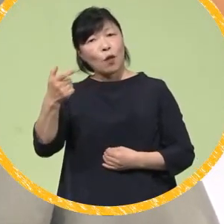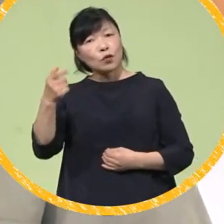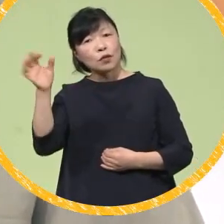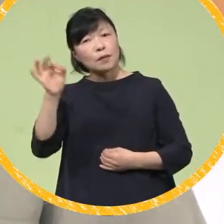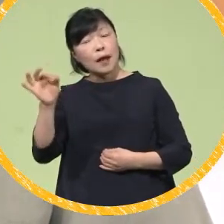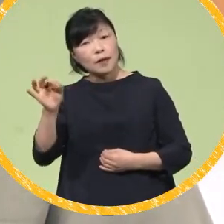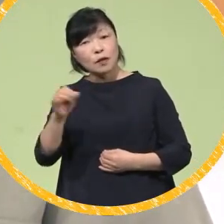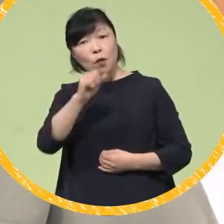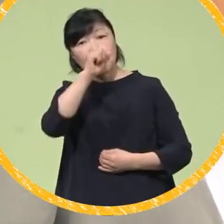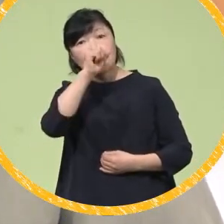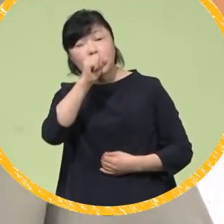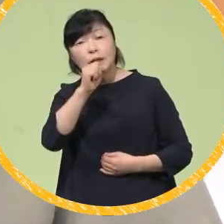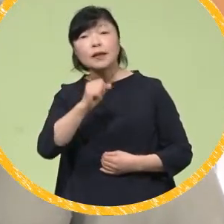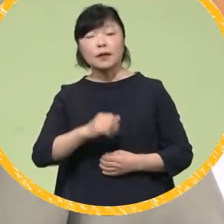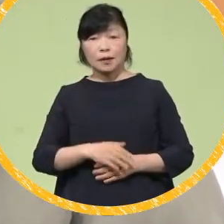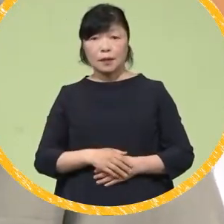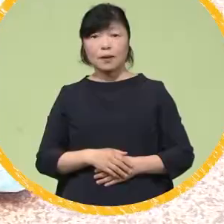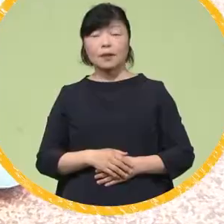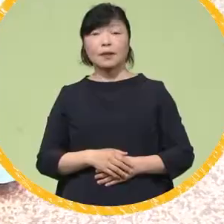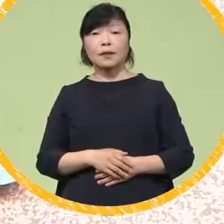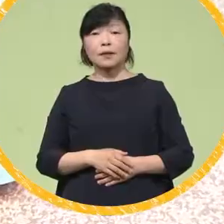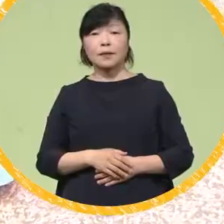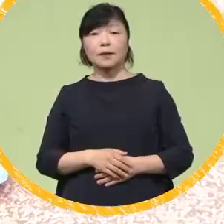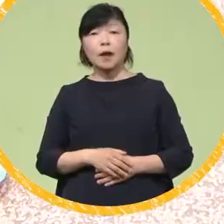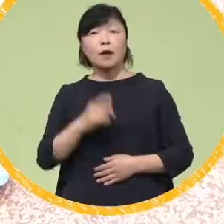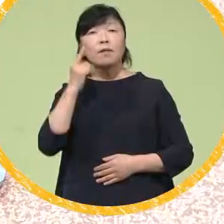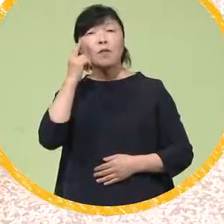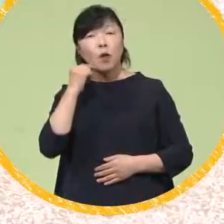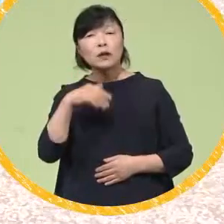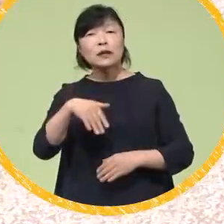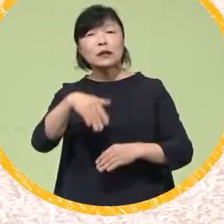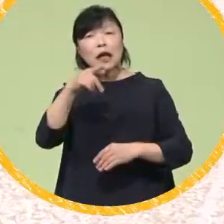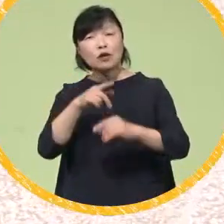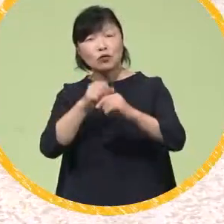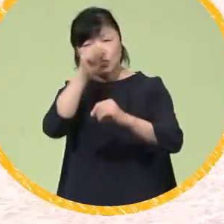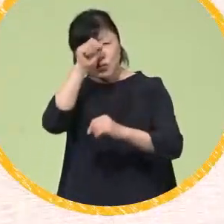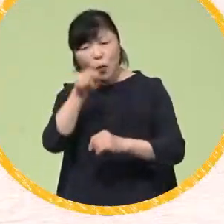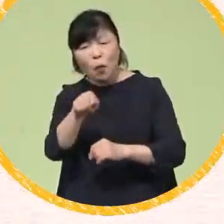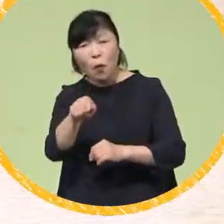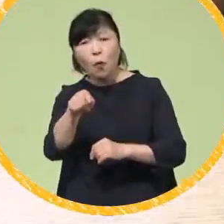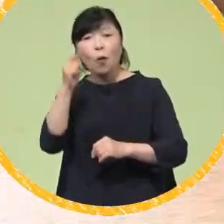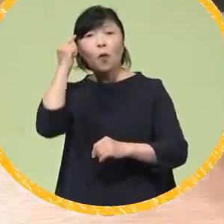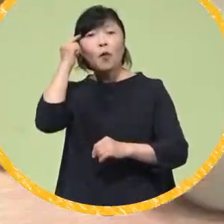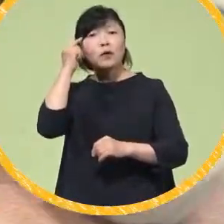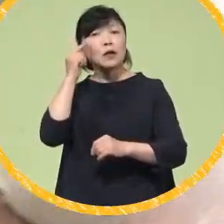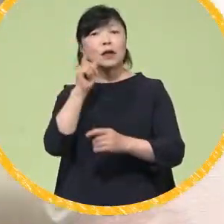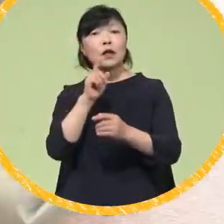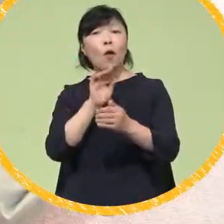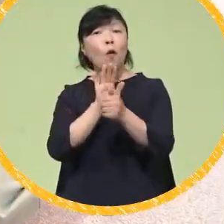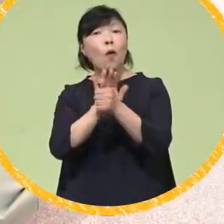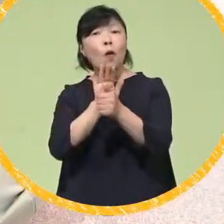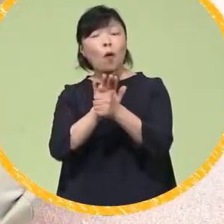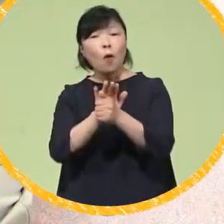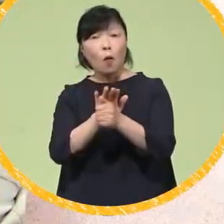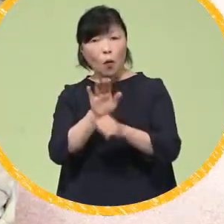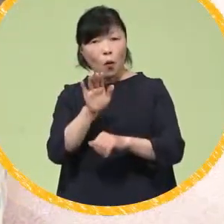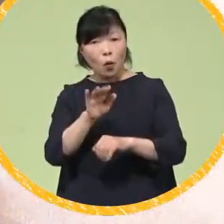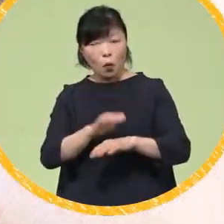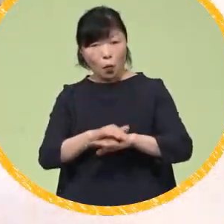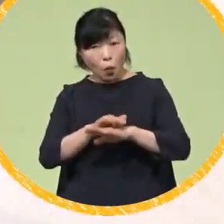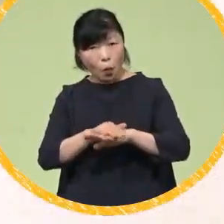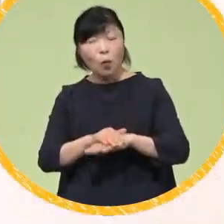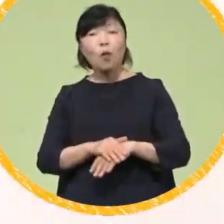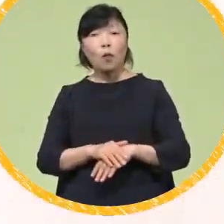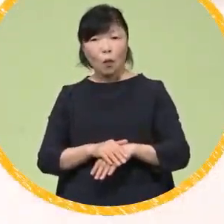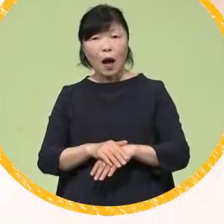ぐらいがいいと言われてます。 もしなっちゃった時の対処法っていうのは。 はい、飼い主様